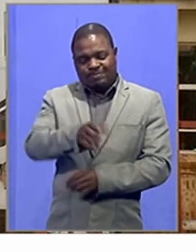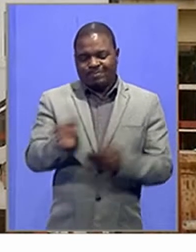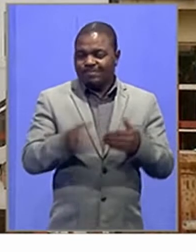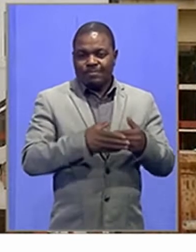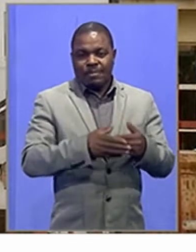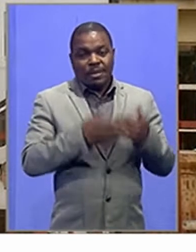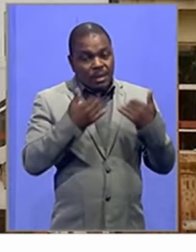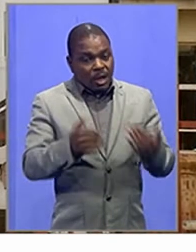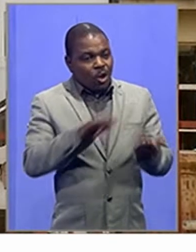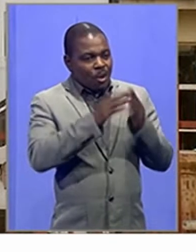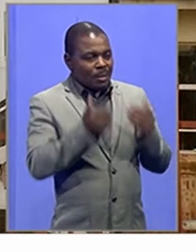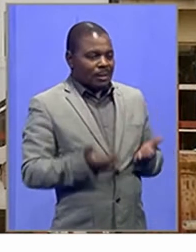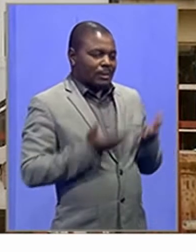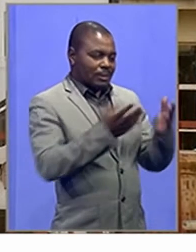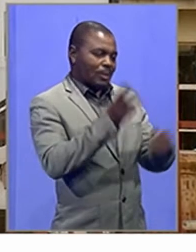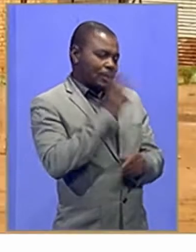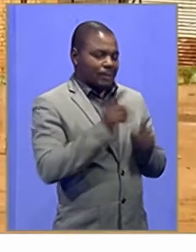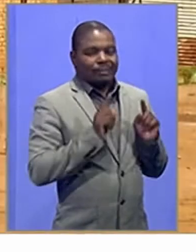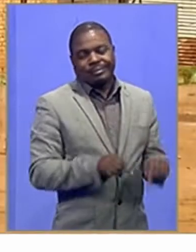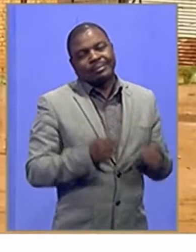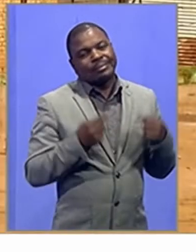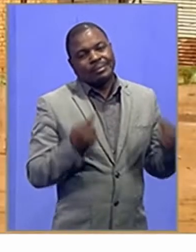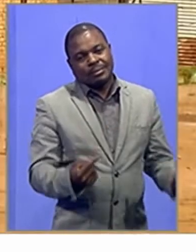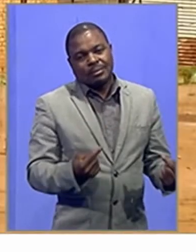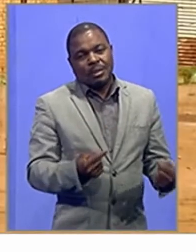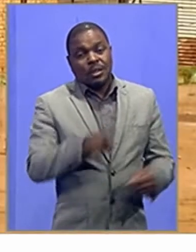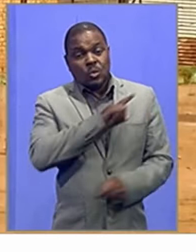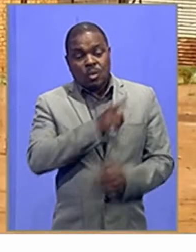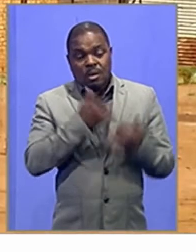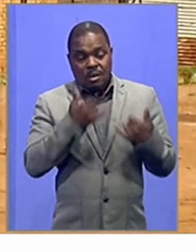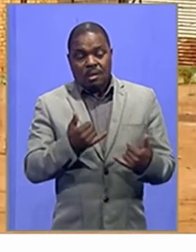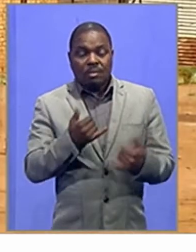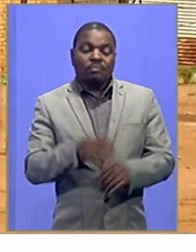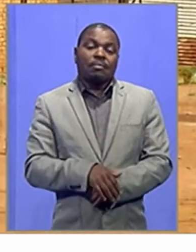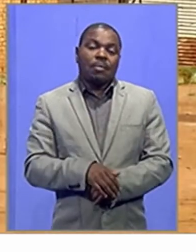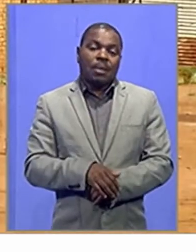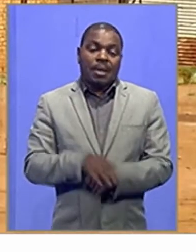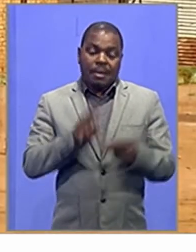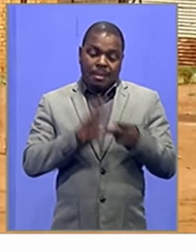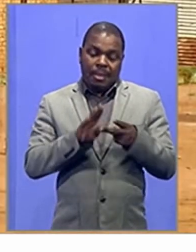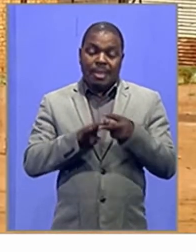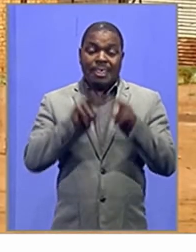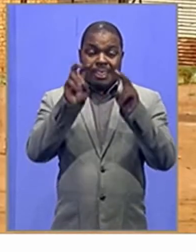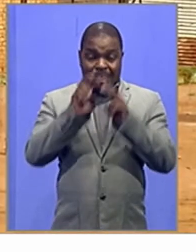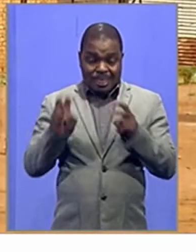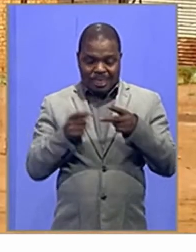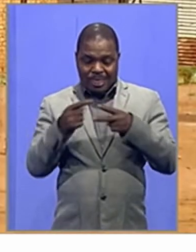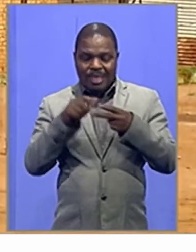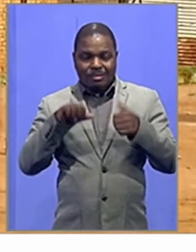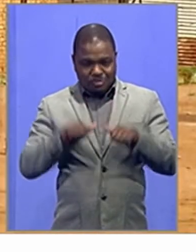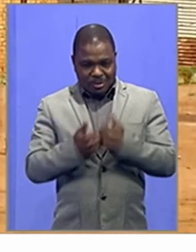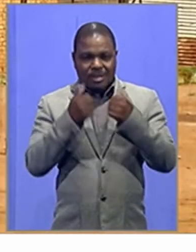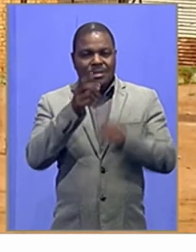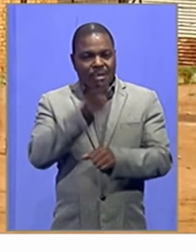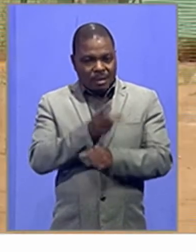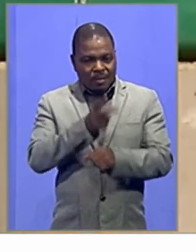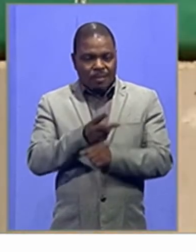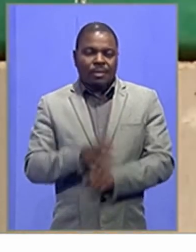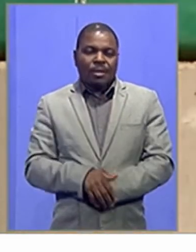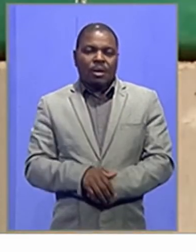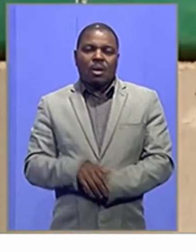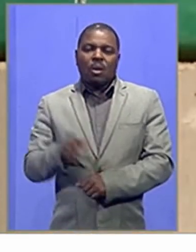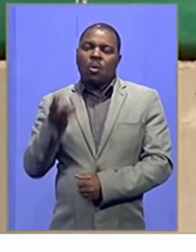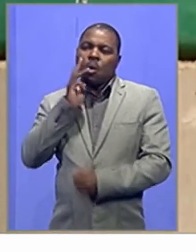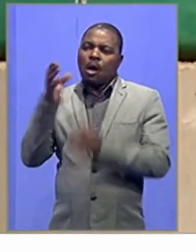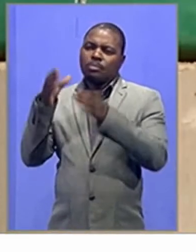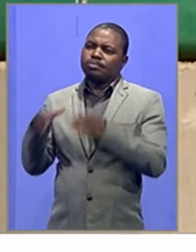go fepela baagi ka metsi jaaka go tlhokega le fa e le gore gone metsi a teng. Kgaogo ya motlakase le yone e ntse kgoreletsa phepelo ya metsi ka fa